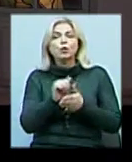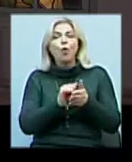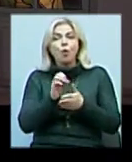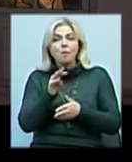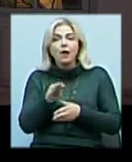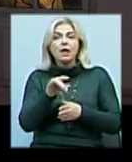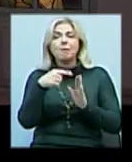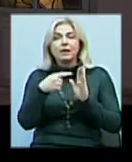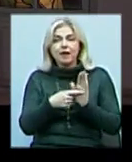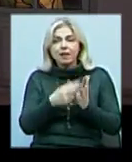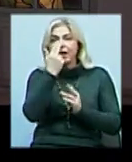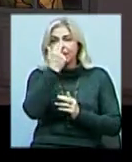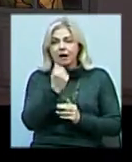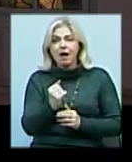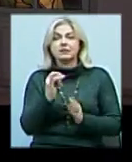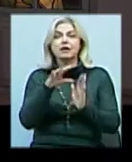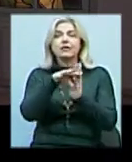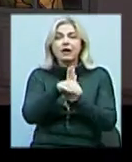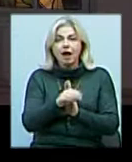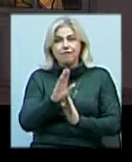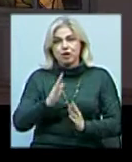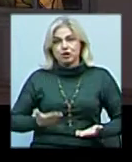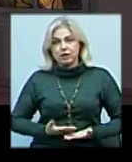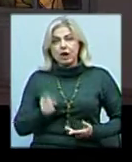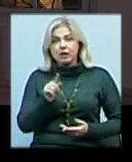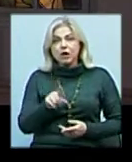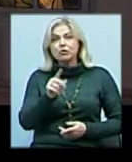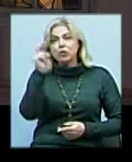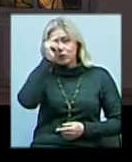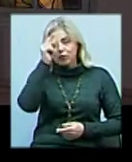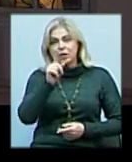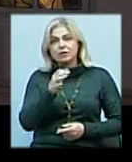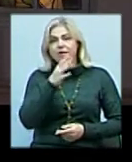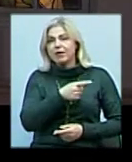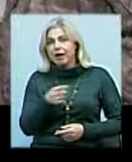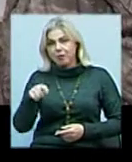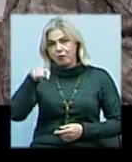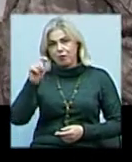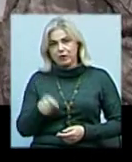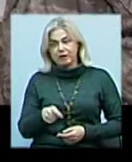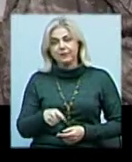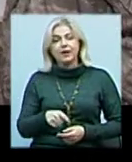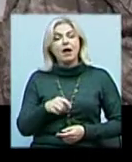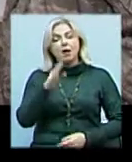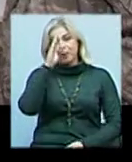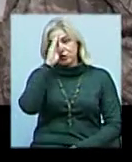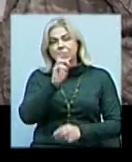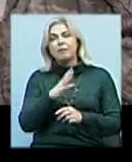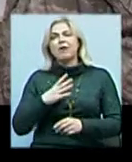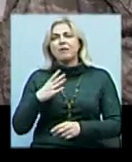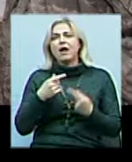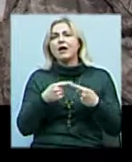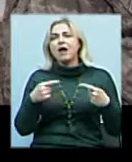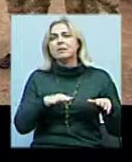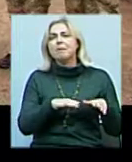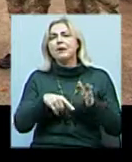мирне життя – це те, чому ми навчились за роки війни і чим ми хочемо поділитись. Роберт Хікс побував в різних містах